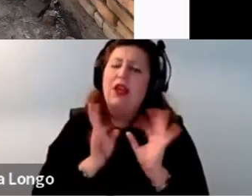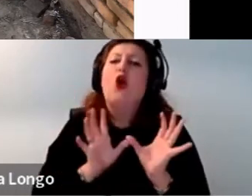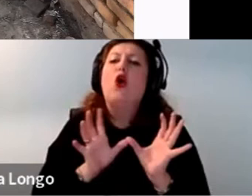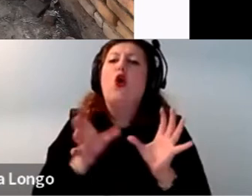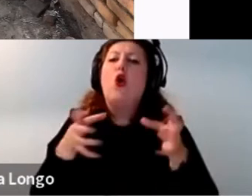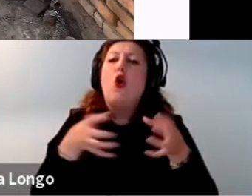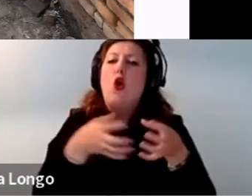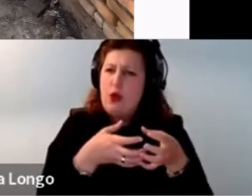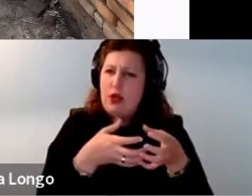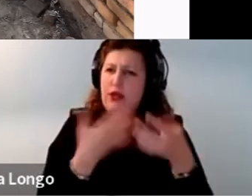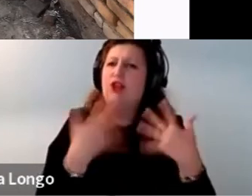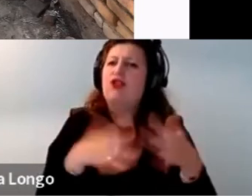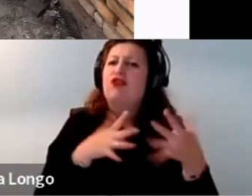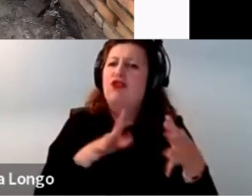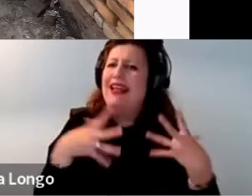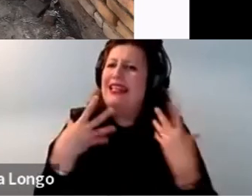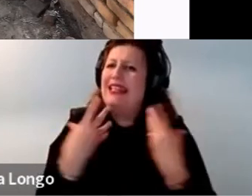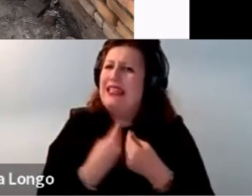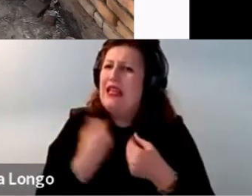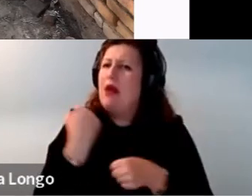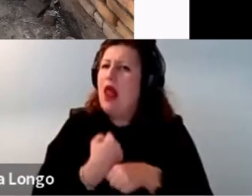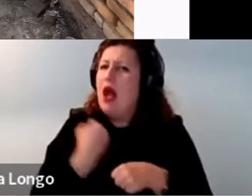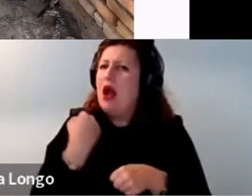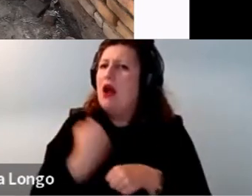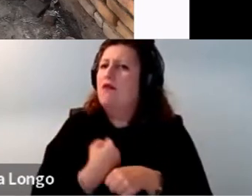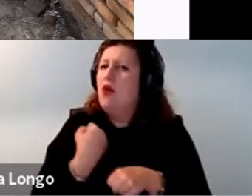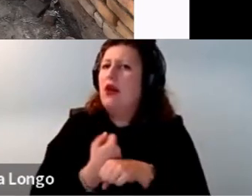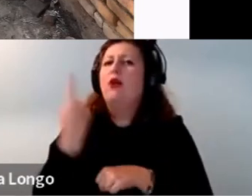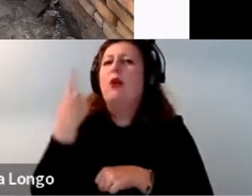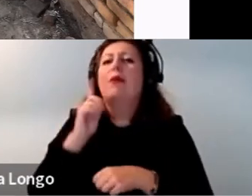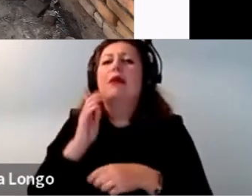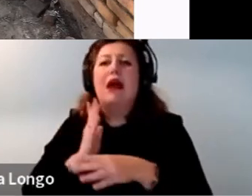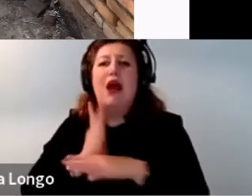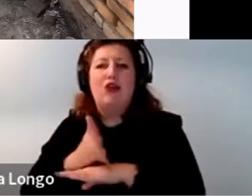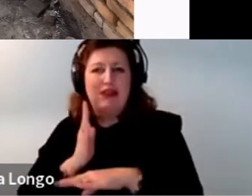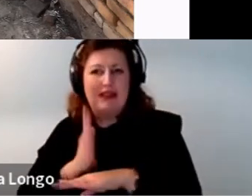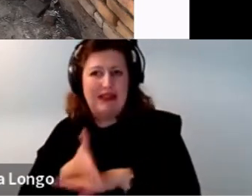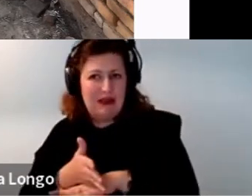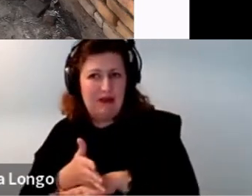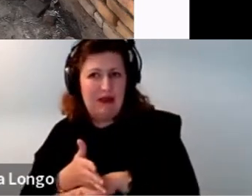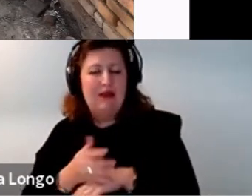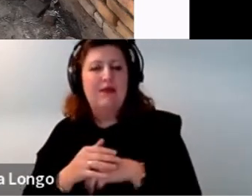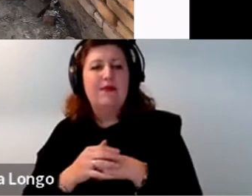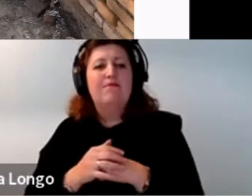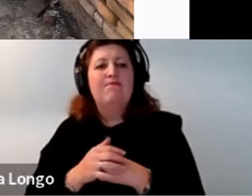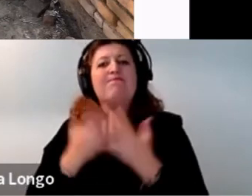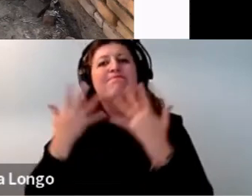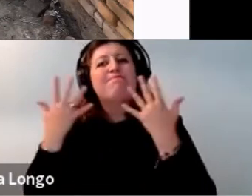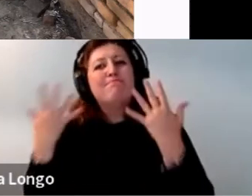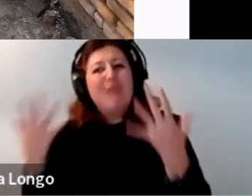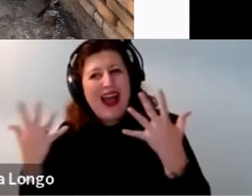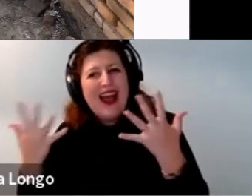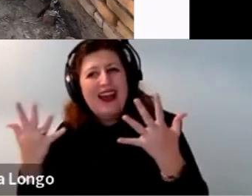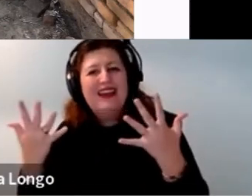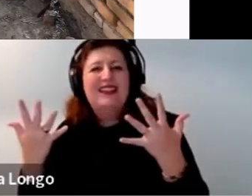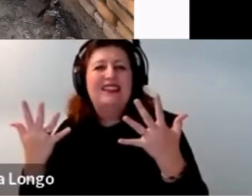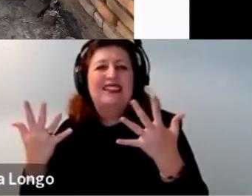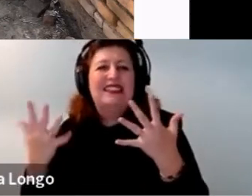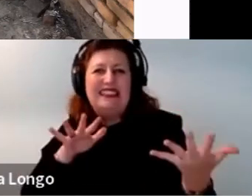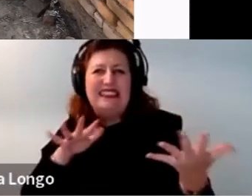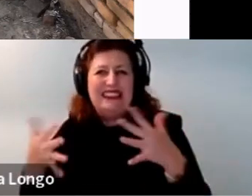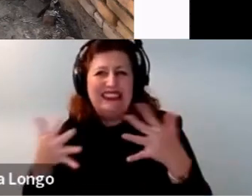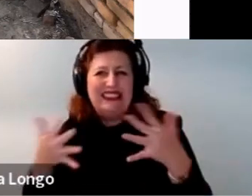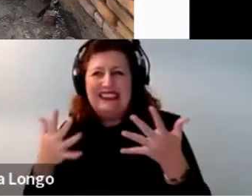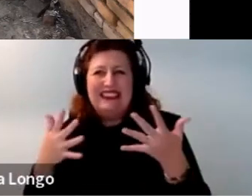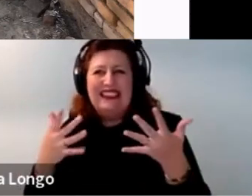aveva già lavorato per creare qualcosa che fosse accessibile ai bambini, soltanto che si era fermata a un certo